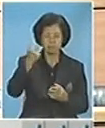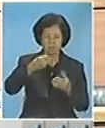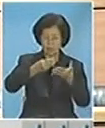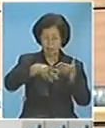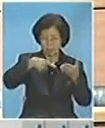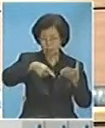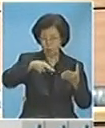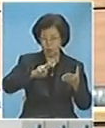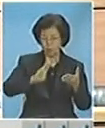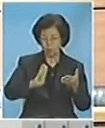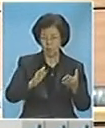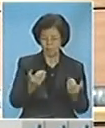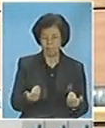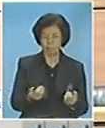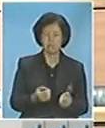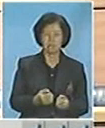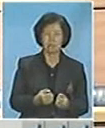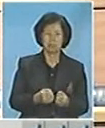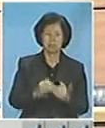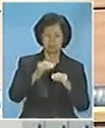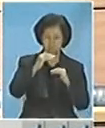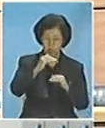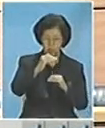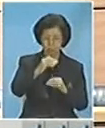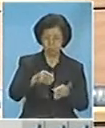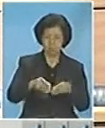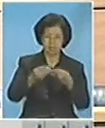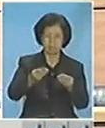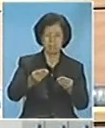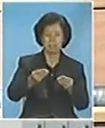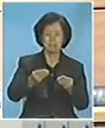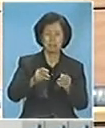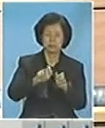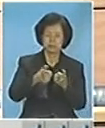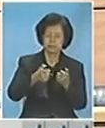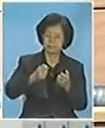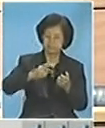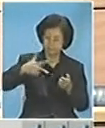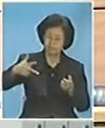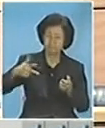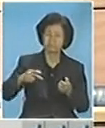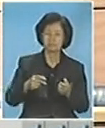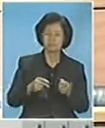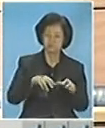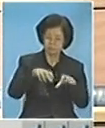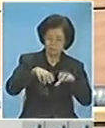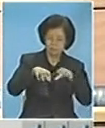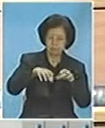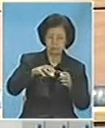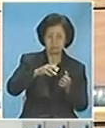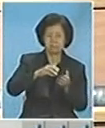ชบัญญัติฉบับนี้นั้นจะกำหนดให้ราชบัณฑิตตยสถานนั้นจัดการศึกษาอบ